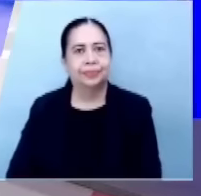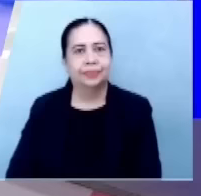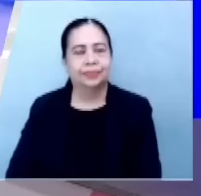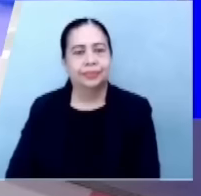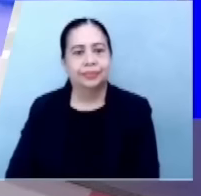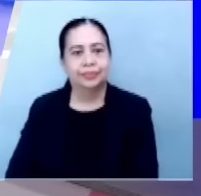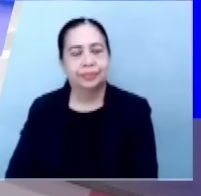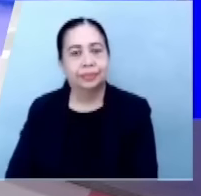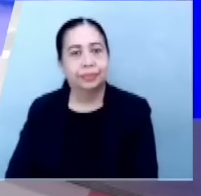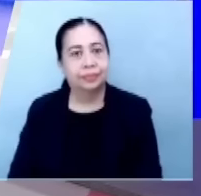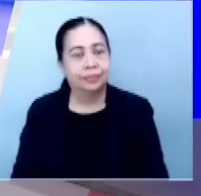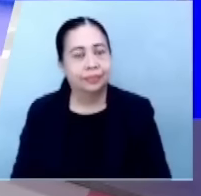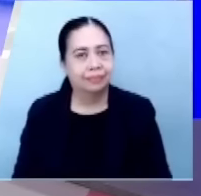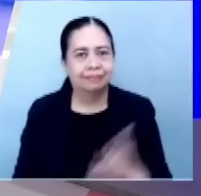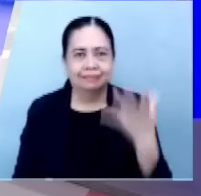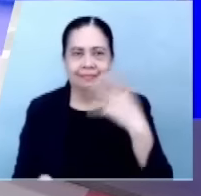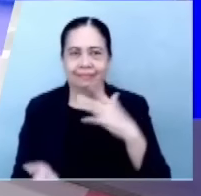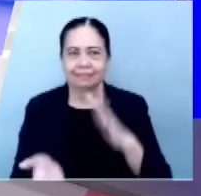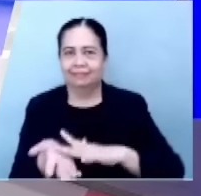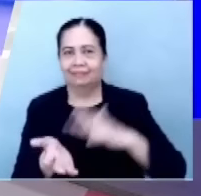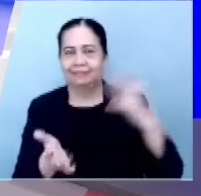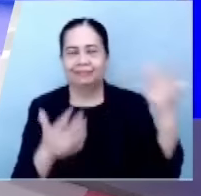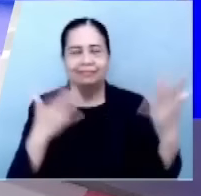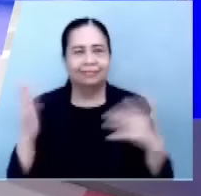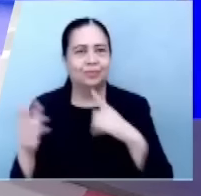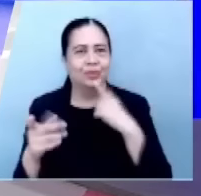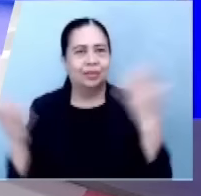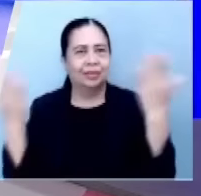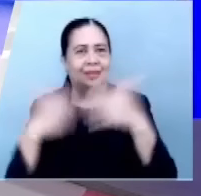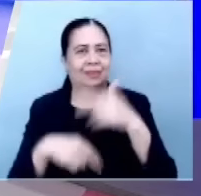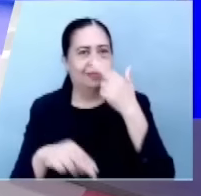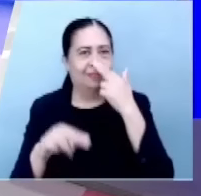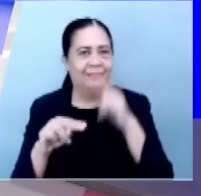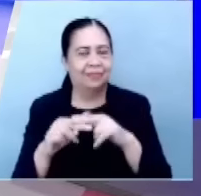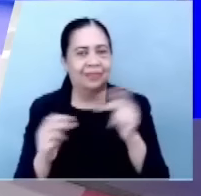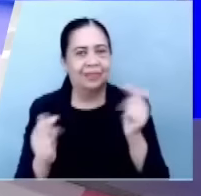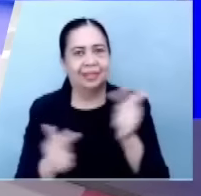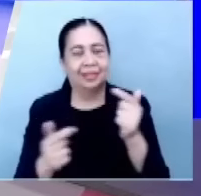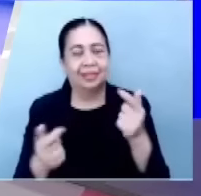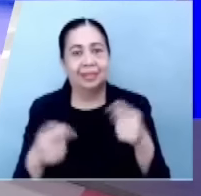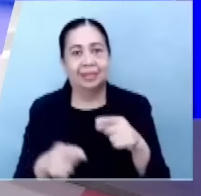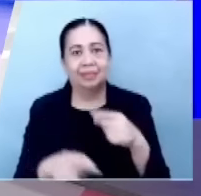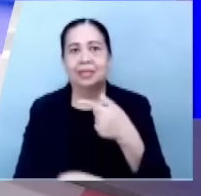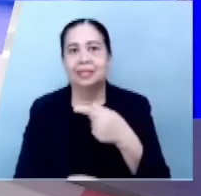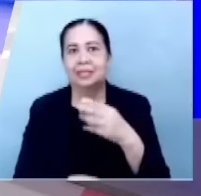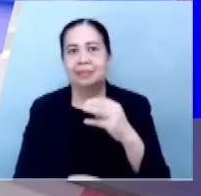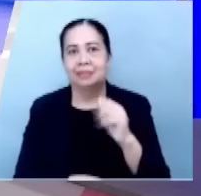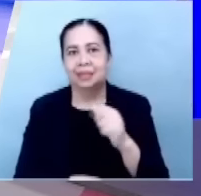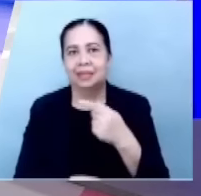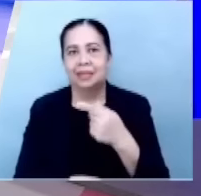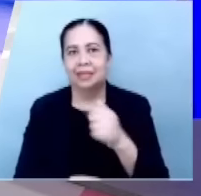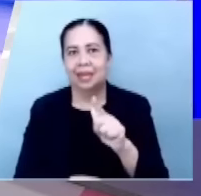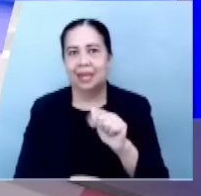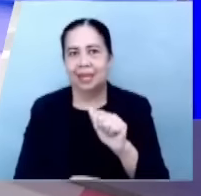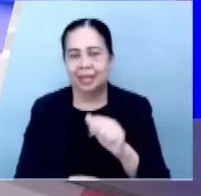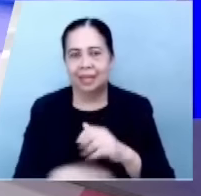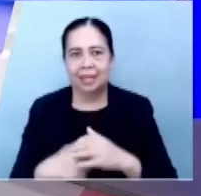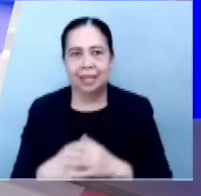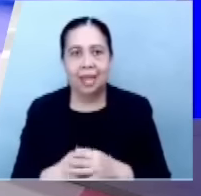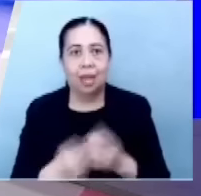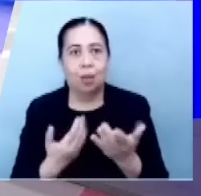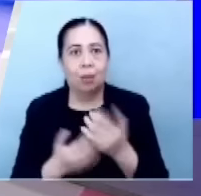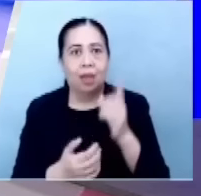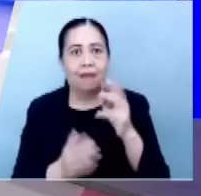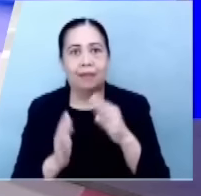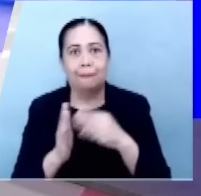Di lang glitz and glamour, kundi literally a night of fun and laughter ang happening sa GMA Gala na may 500 million views na